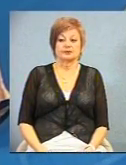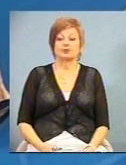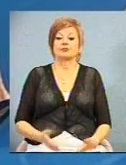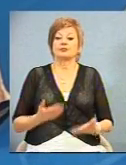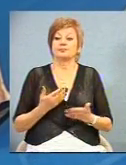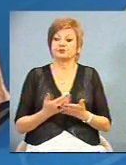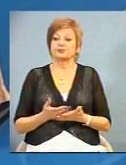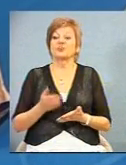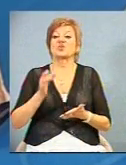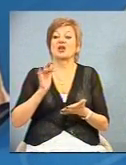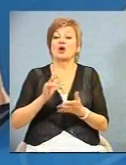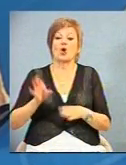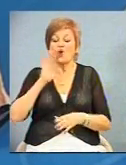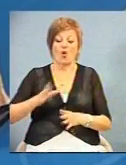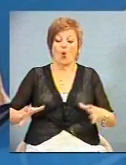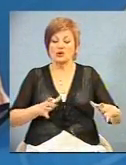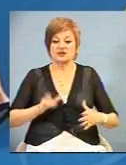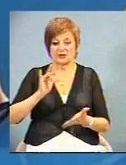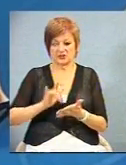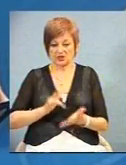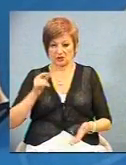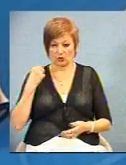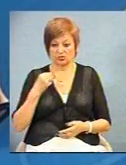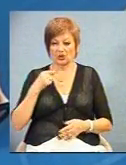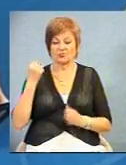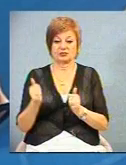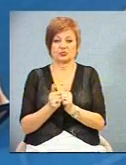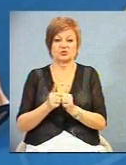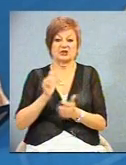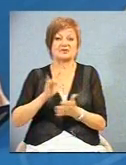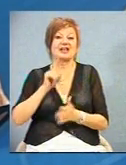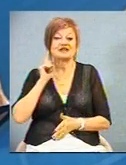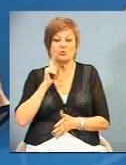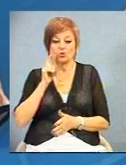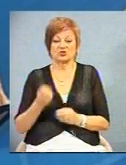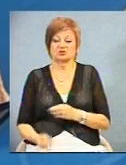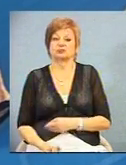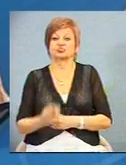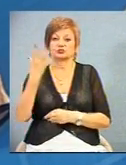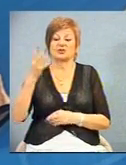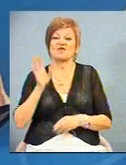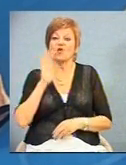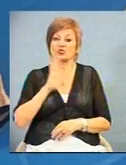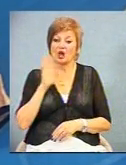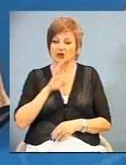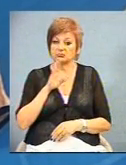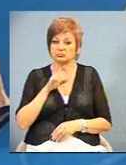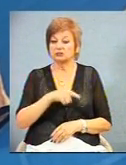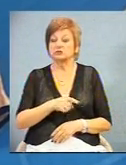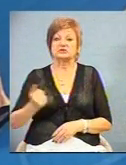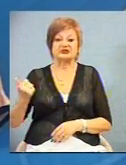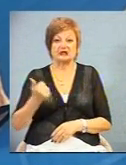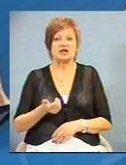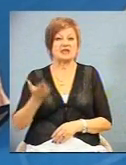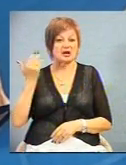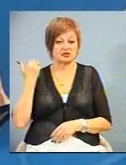Озеро у центрі міста. У парковій зоні біля Запорізького обласного центру молоді забила ключем вода. Знадобився майже тиждень, аби на